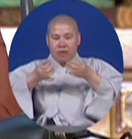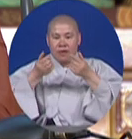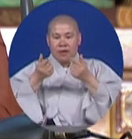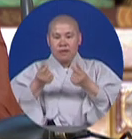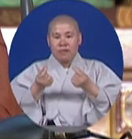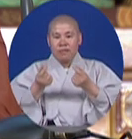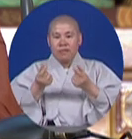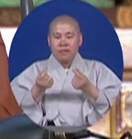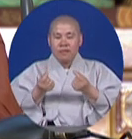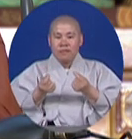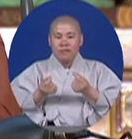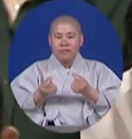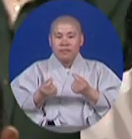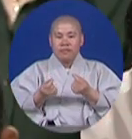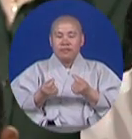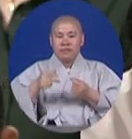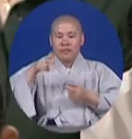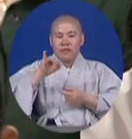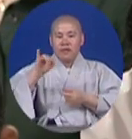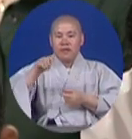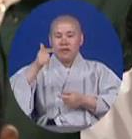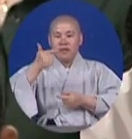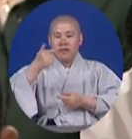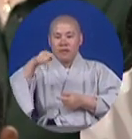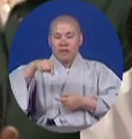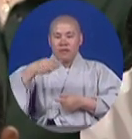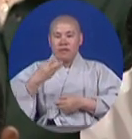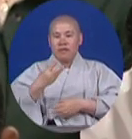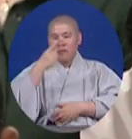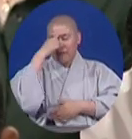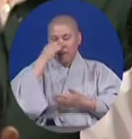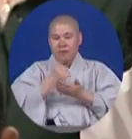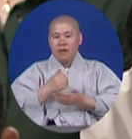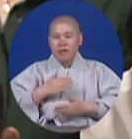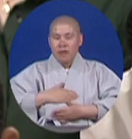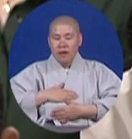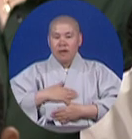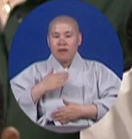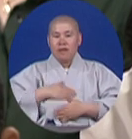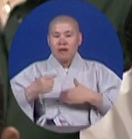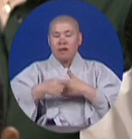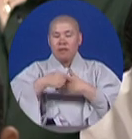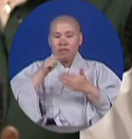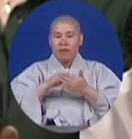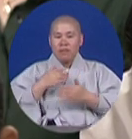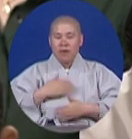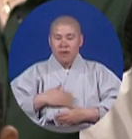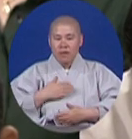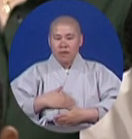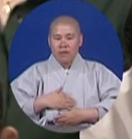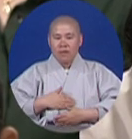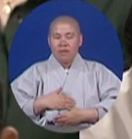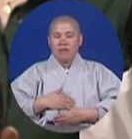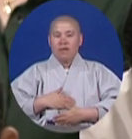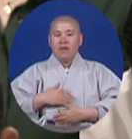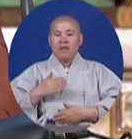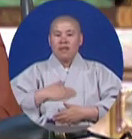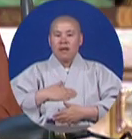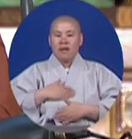알고자 한다면 변해부득이라 알 수가 없다. 그러면 참으로 자기